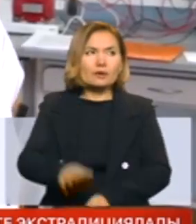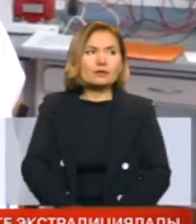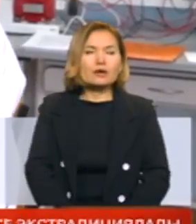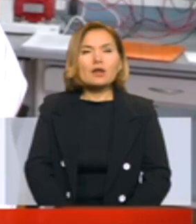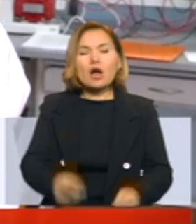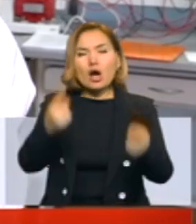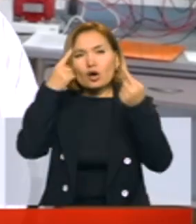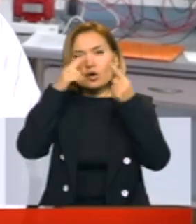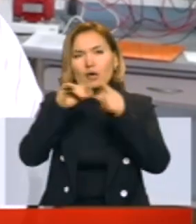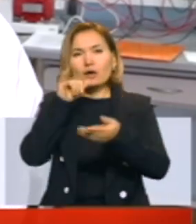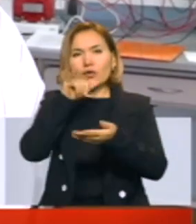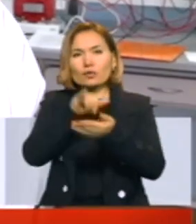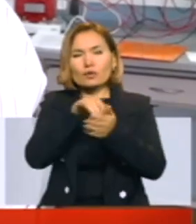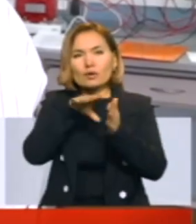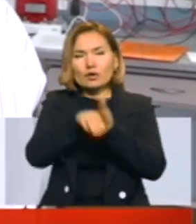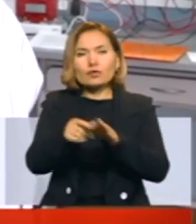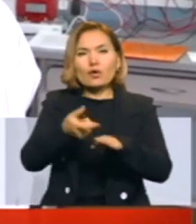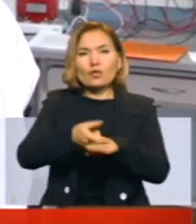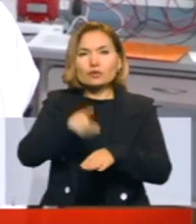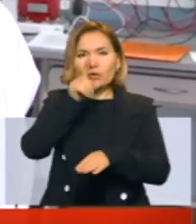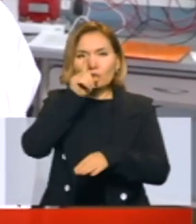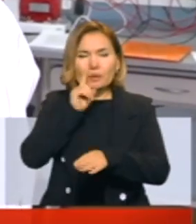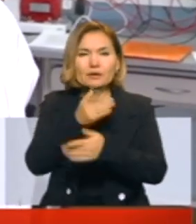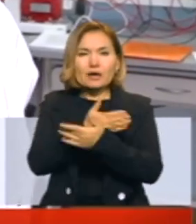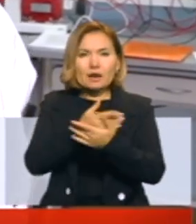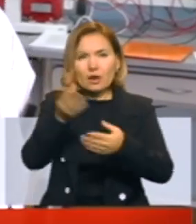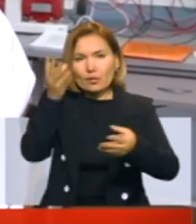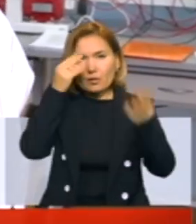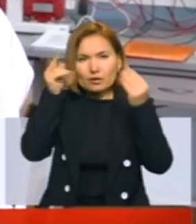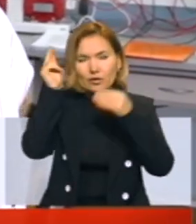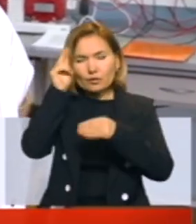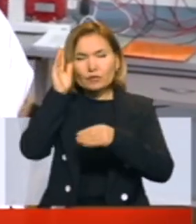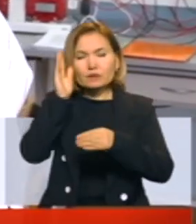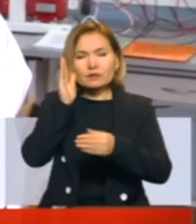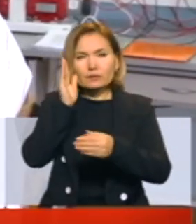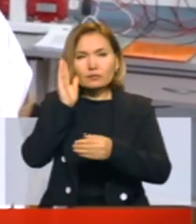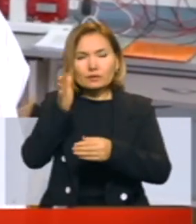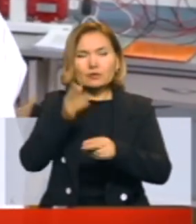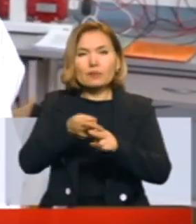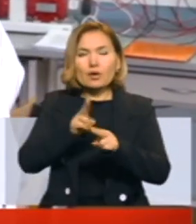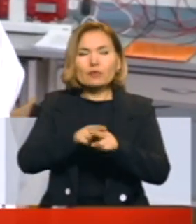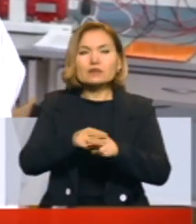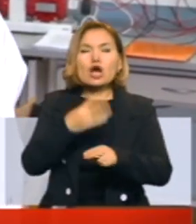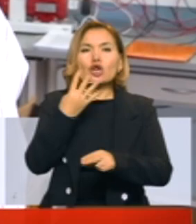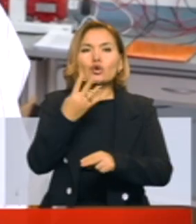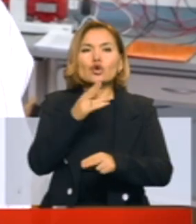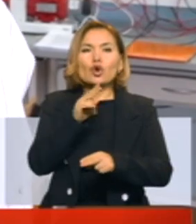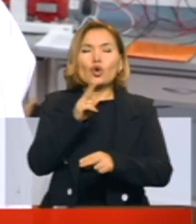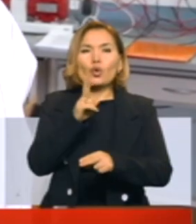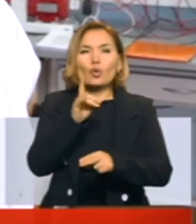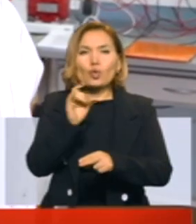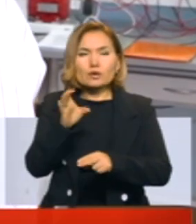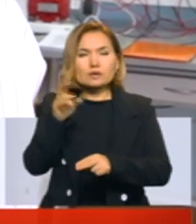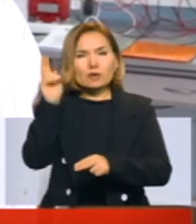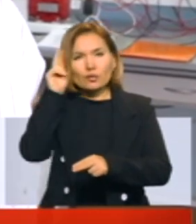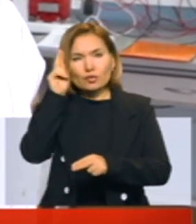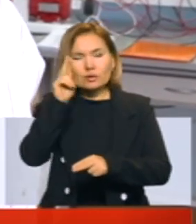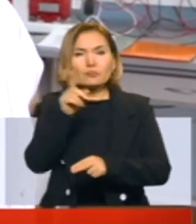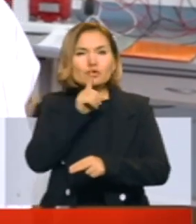жақсы болды, қолайлы. Біздер қазір 4-ші курс студенті болғандықтан біздер осы құрылғылармен емін-еркін жұмыс жасай